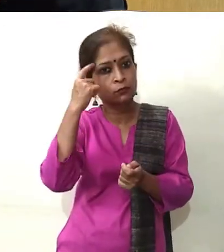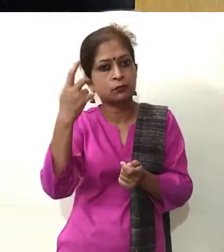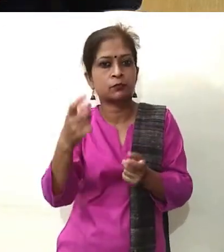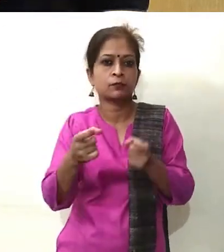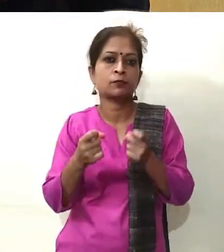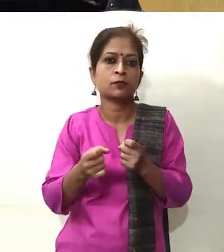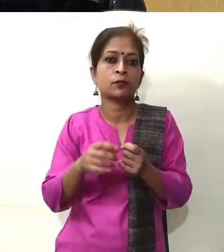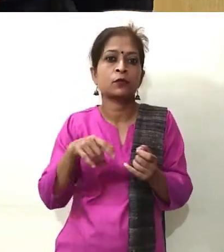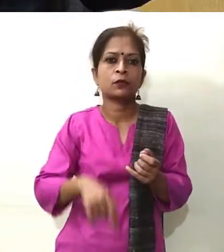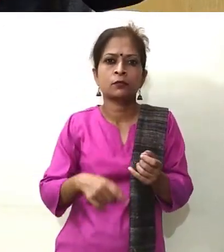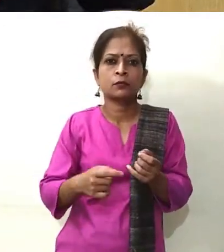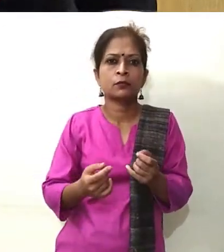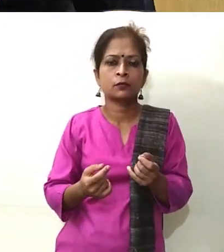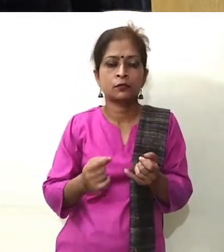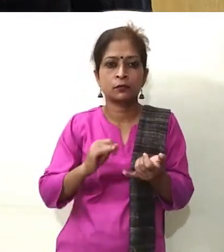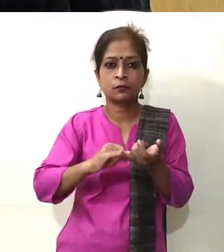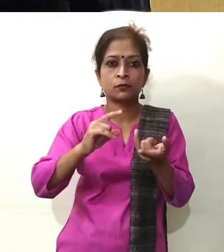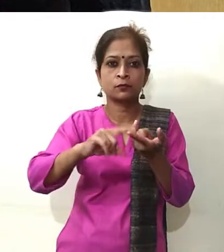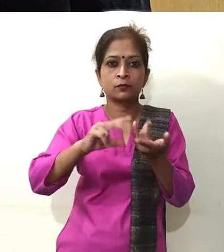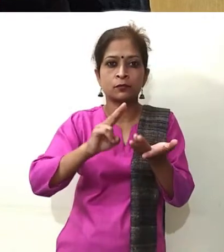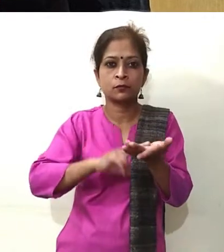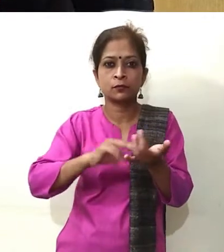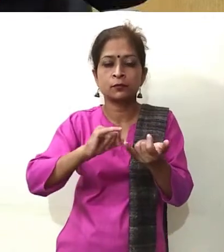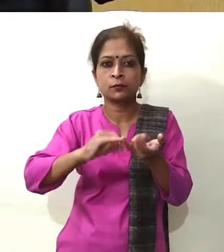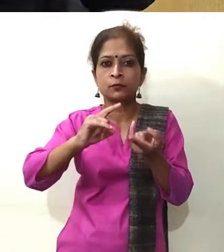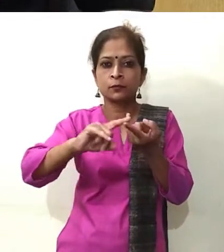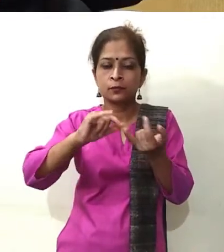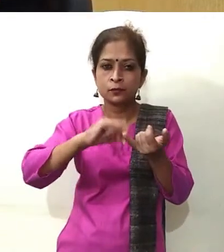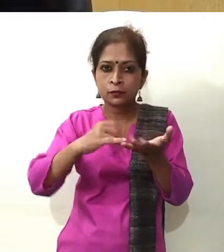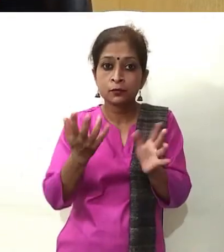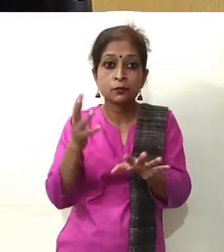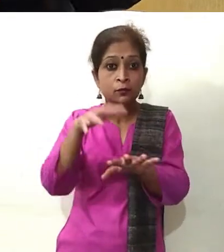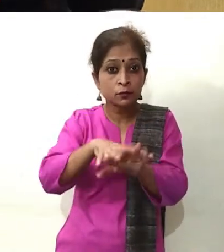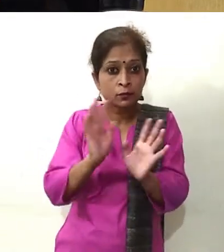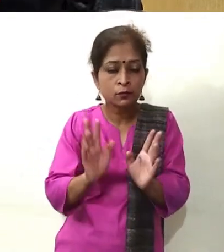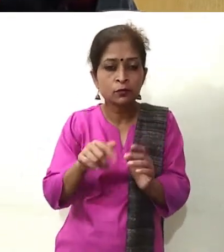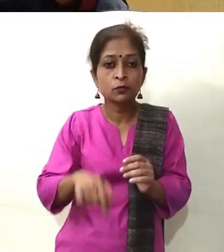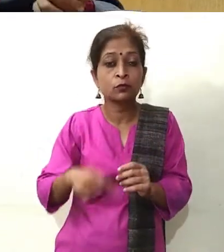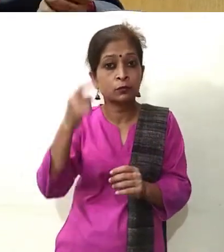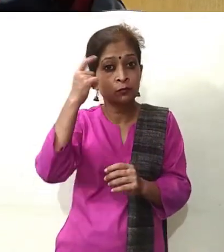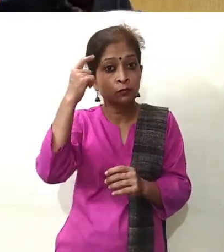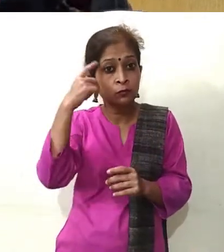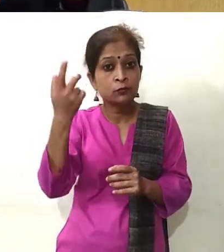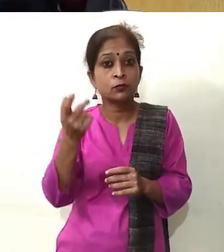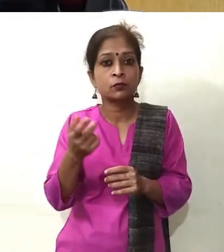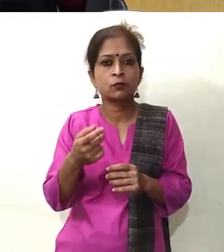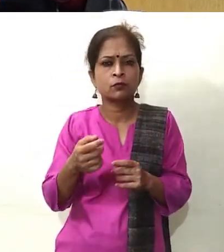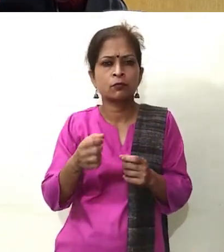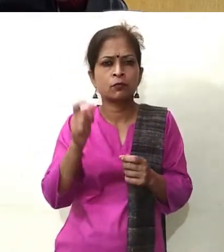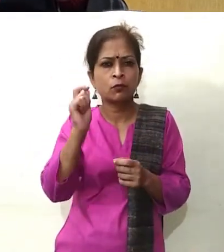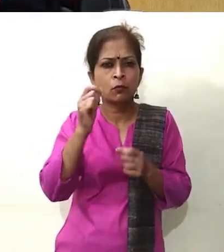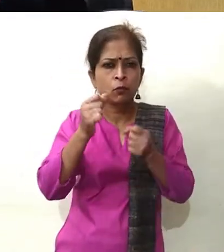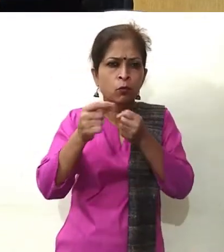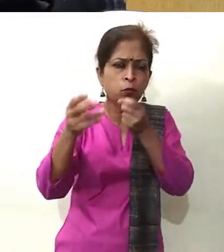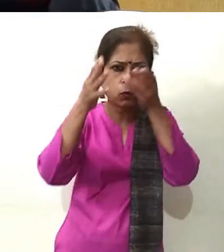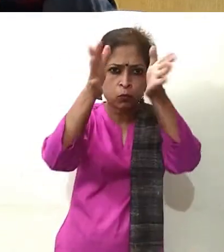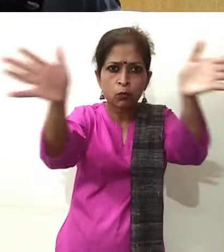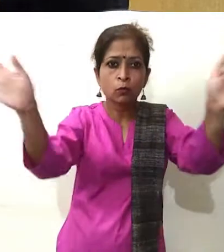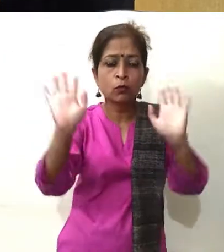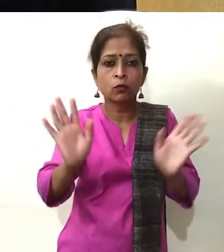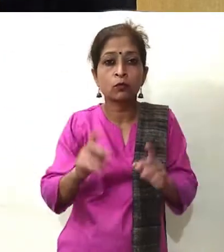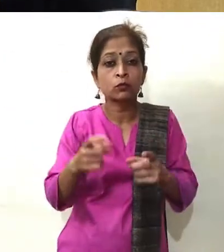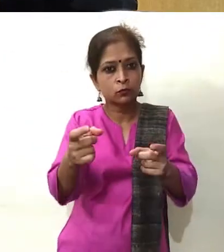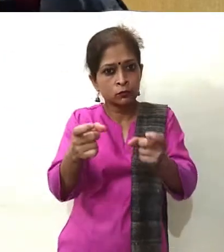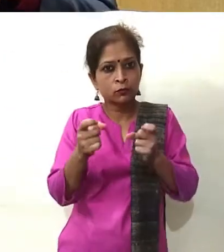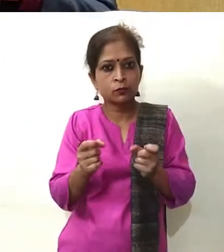है कि अगर इंद्रिय जरूरत से ज्यादा सक्रिय है तो उसे भी दमन किया जाए, और